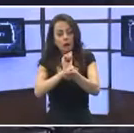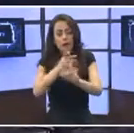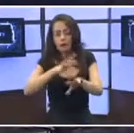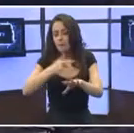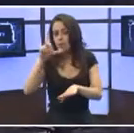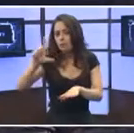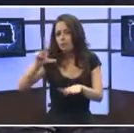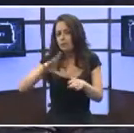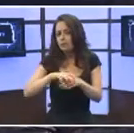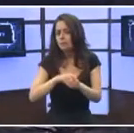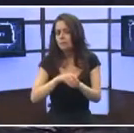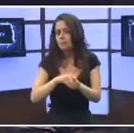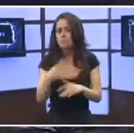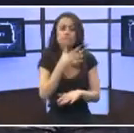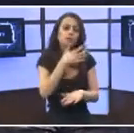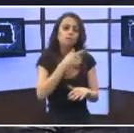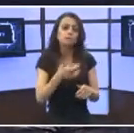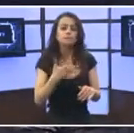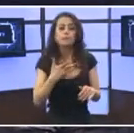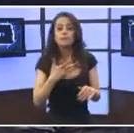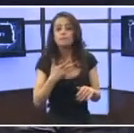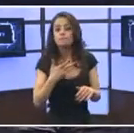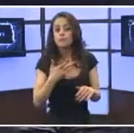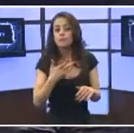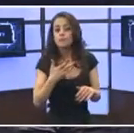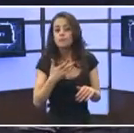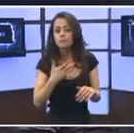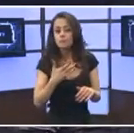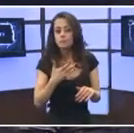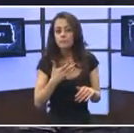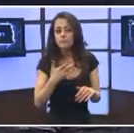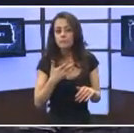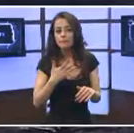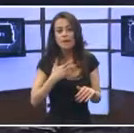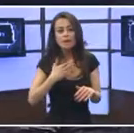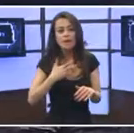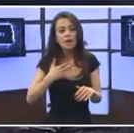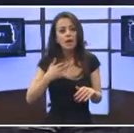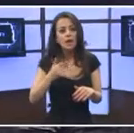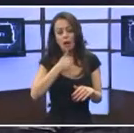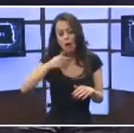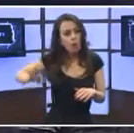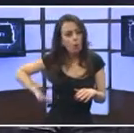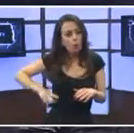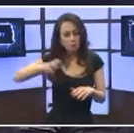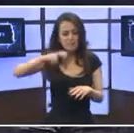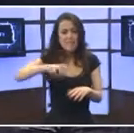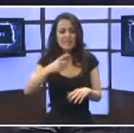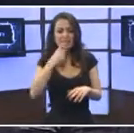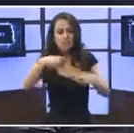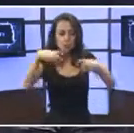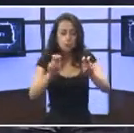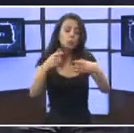CP'li, serebral palsi. Biliyorum, beyin çok iyi felci biliyorum. Demek serebral palsi. Benim oğlum 8 yaşında oturamıyor, yürüyemiyor,